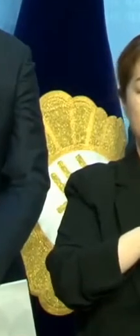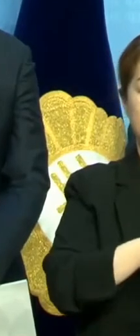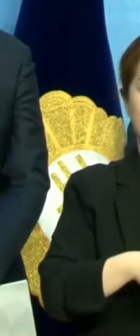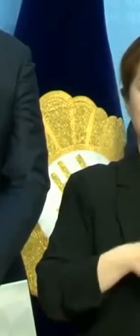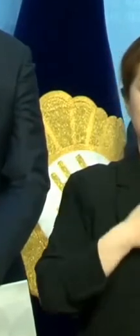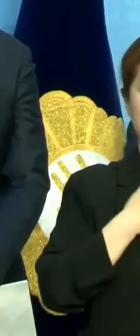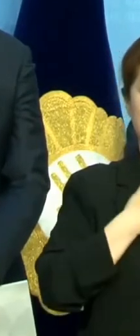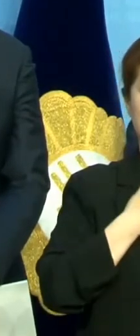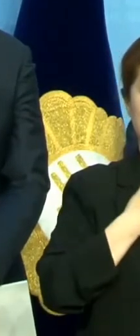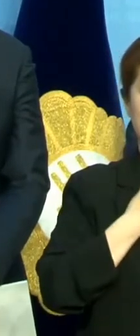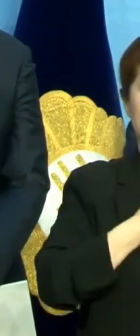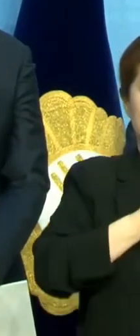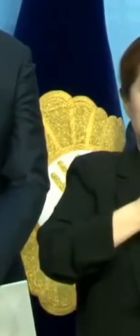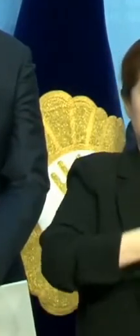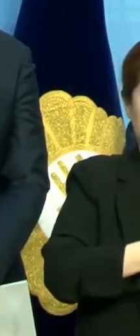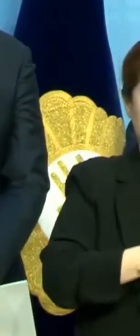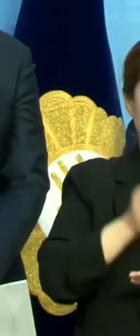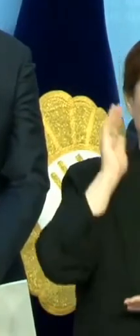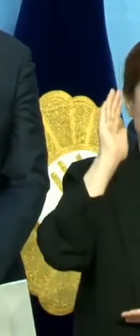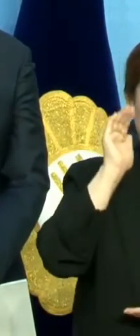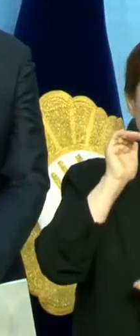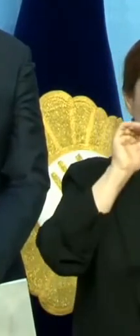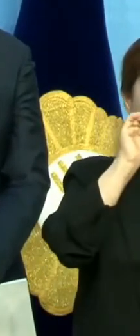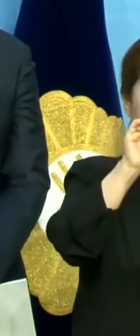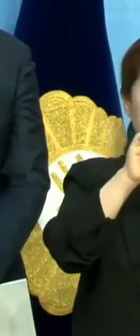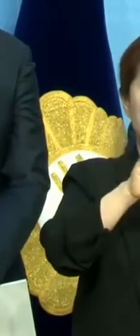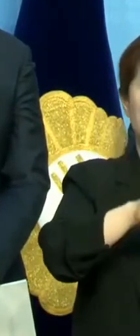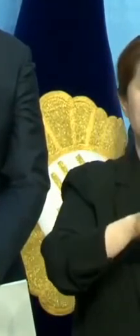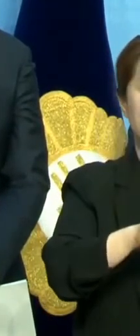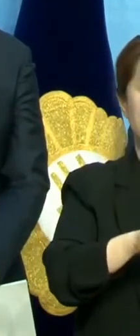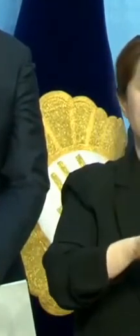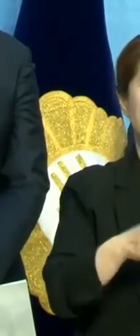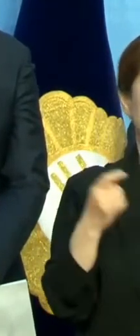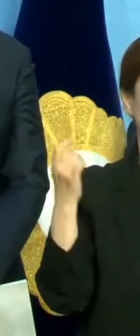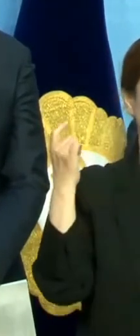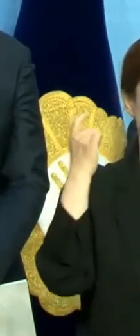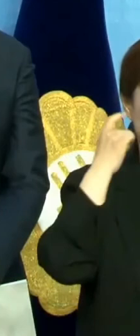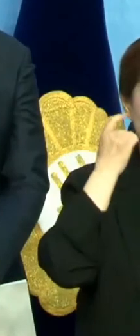저의 호소를 한 번 더 되짚어 주시고